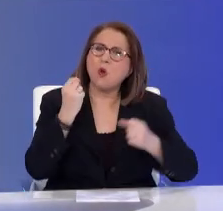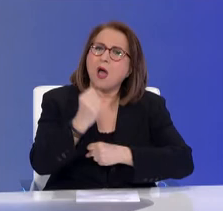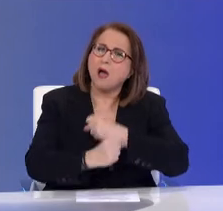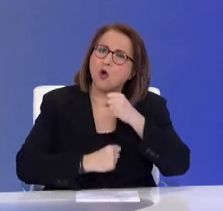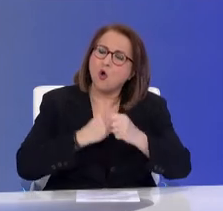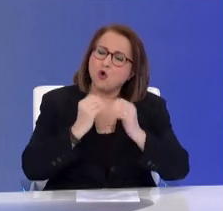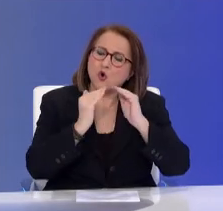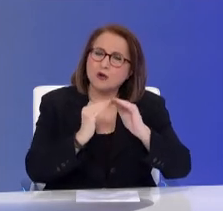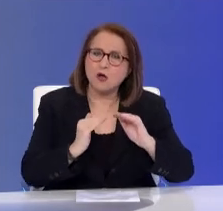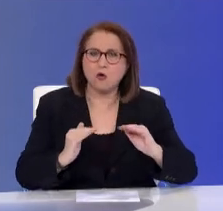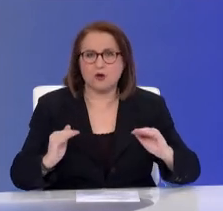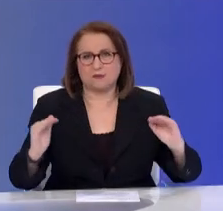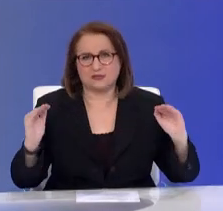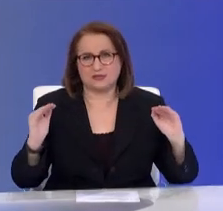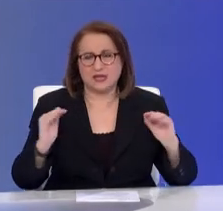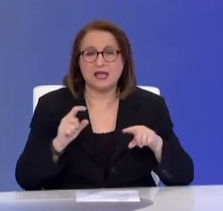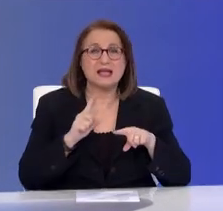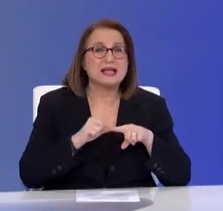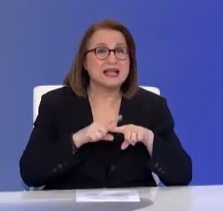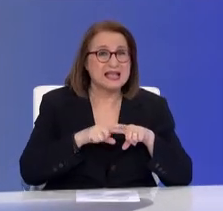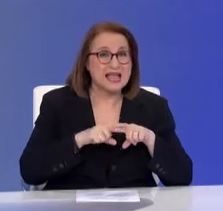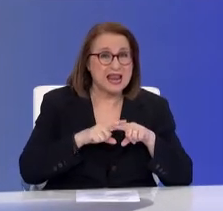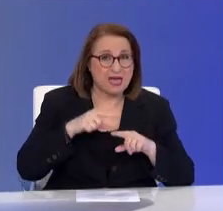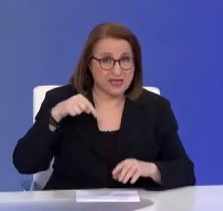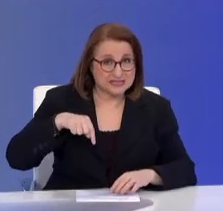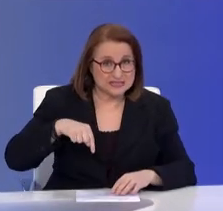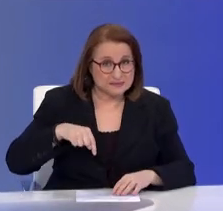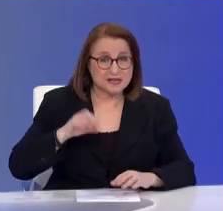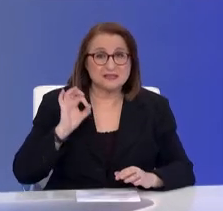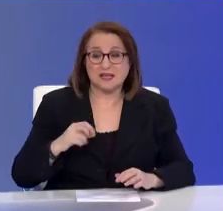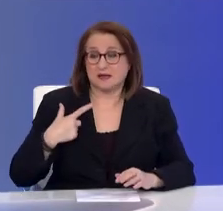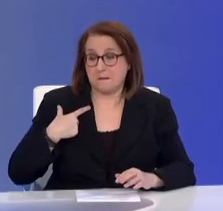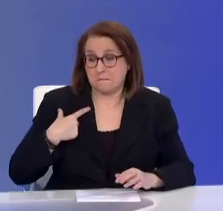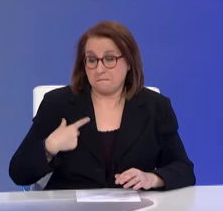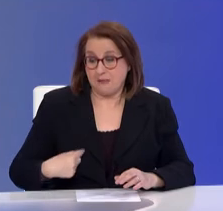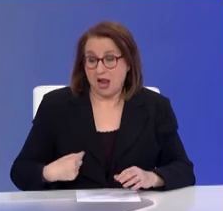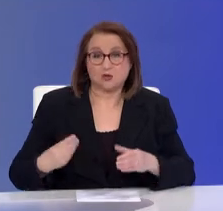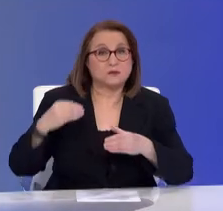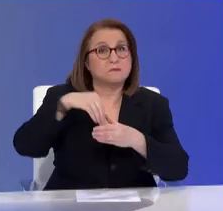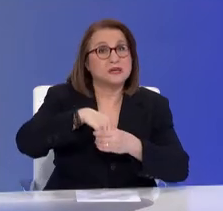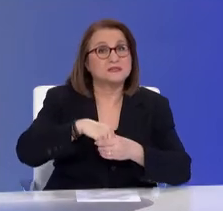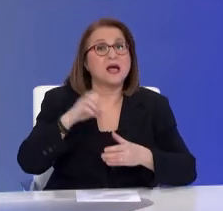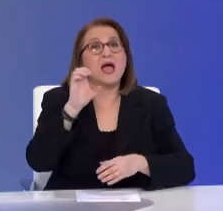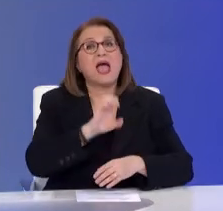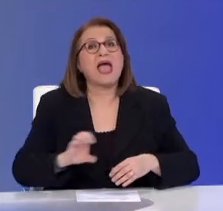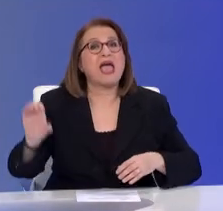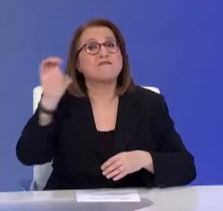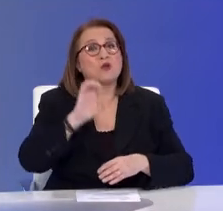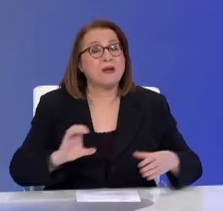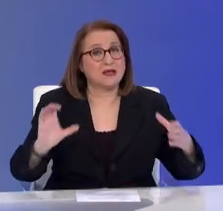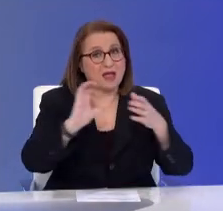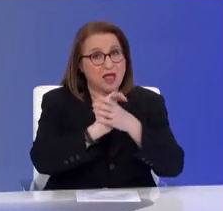Ελλάδα σήμερα ως κράτος μέλος της Ευρωπαϊκής Ένωσης με